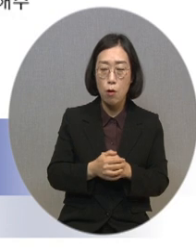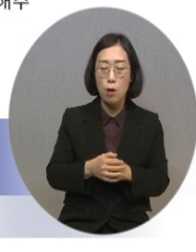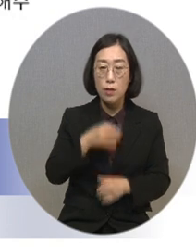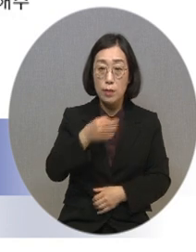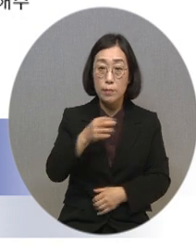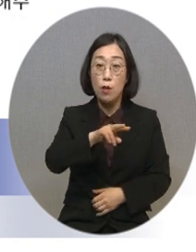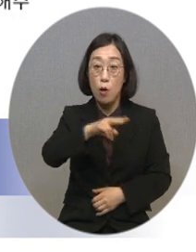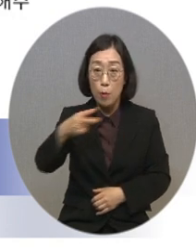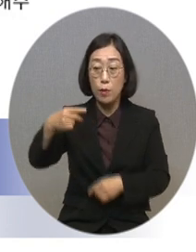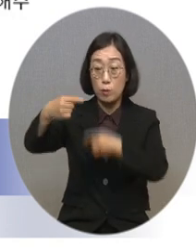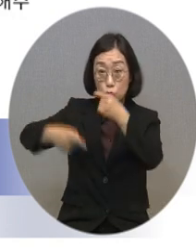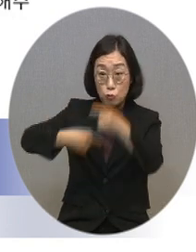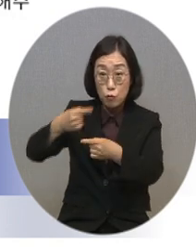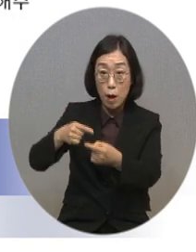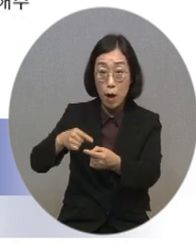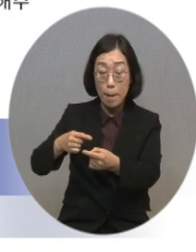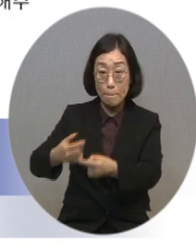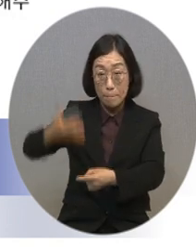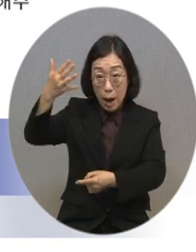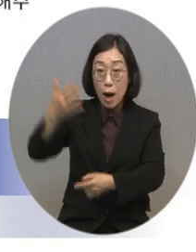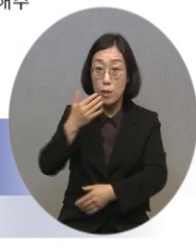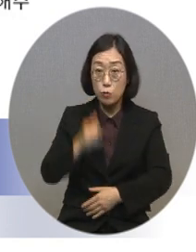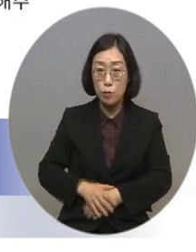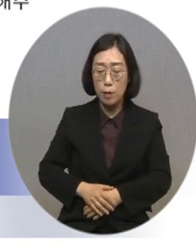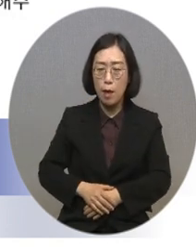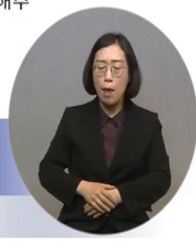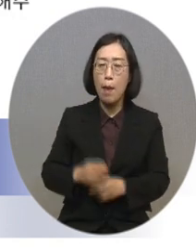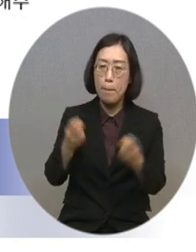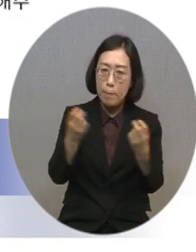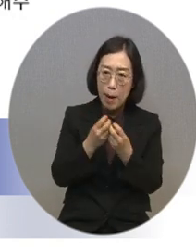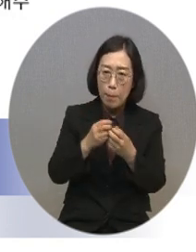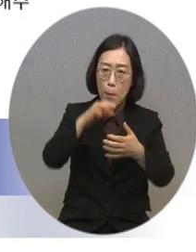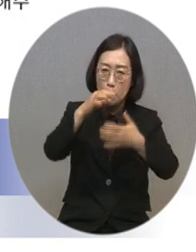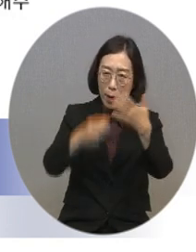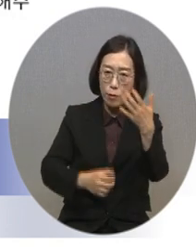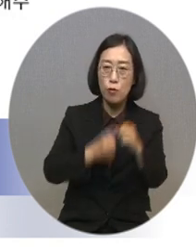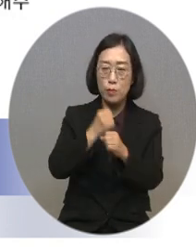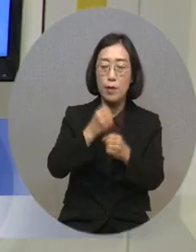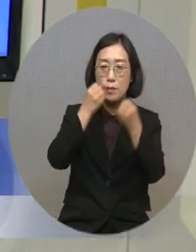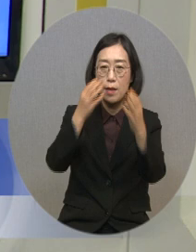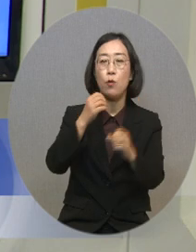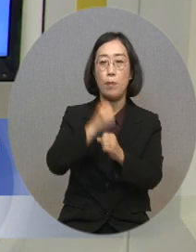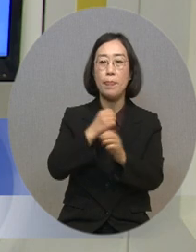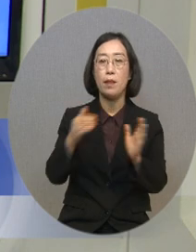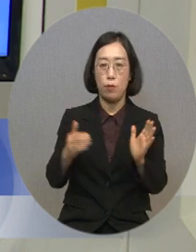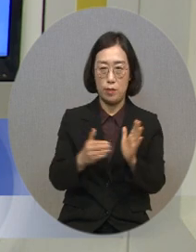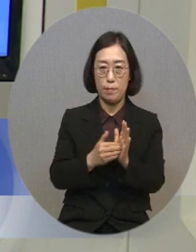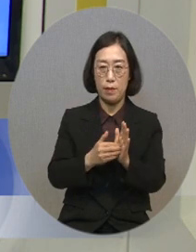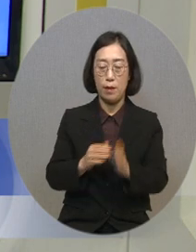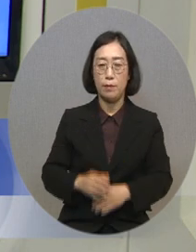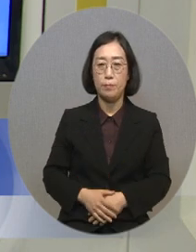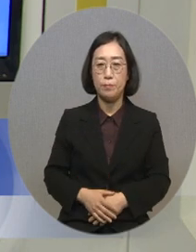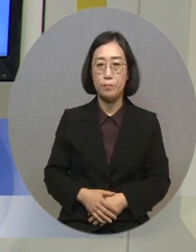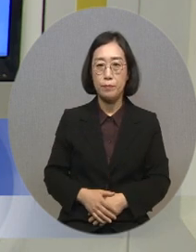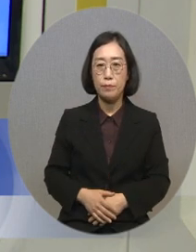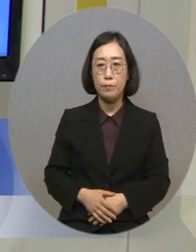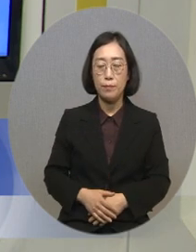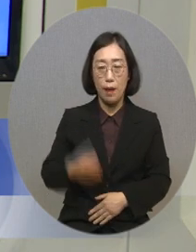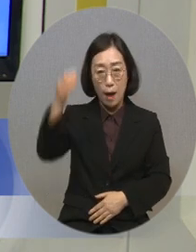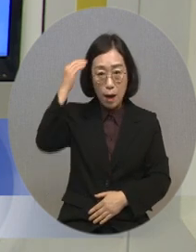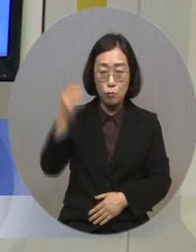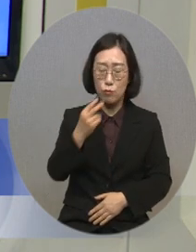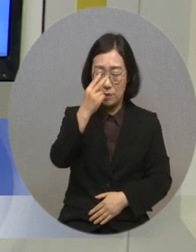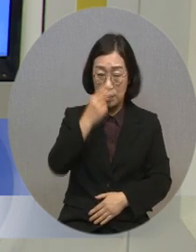코드의 경우 제작 방법과 규격에 대한 내용을 신설했다고 설명했습니다 다음 뉴스입니다 한국